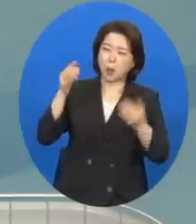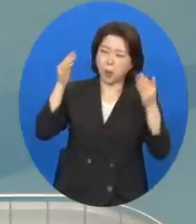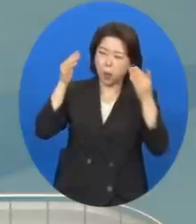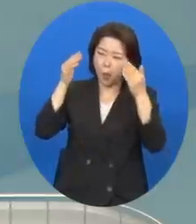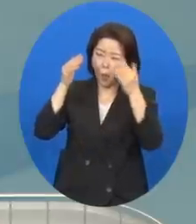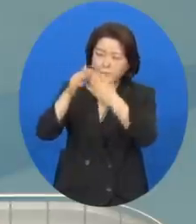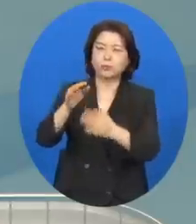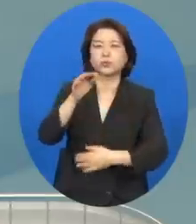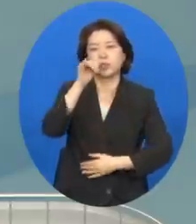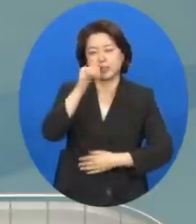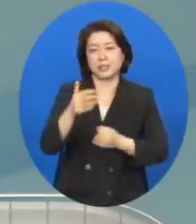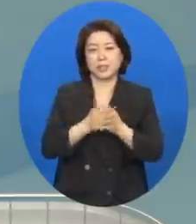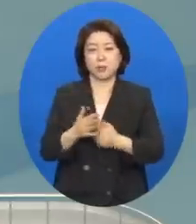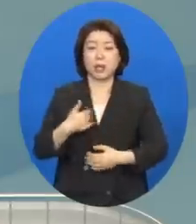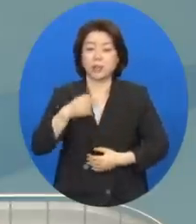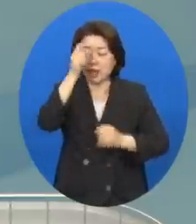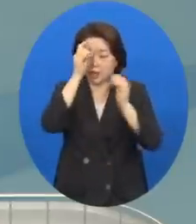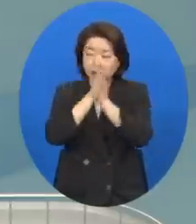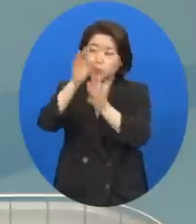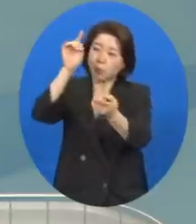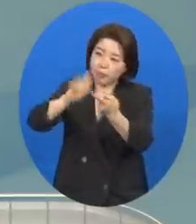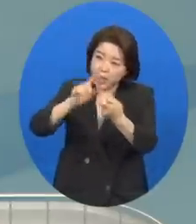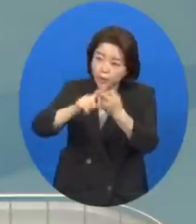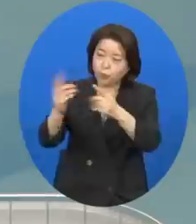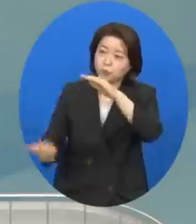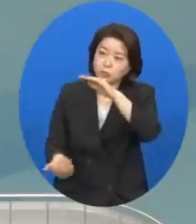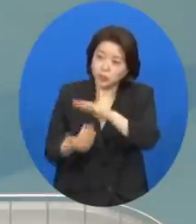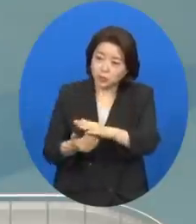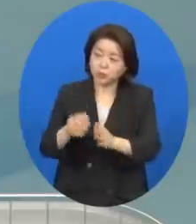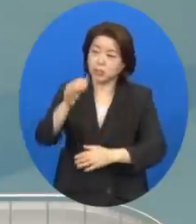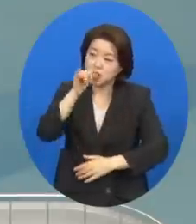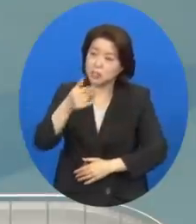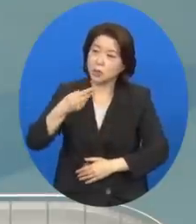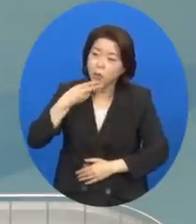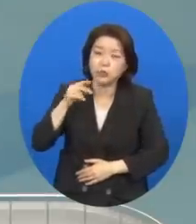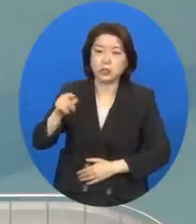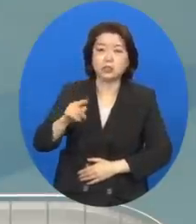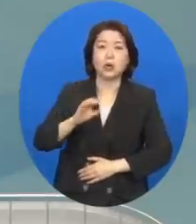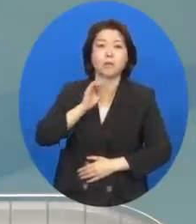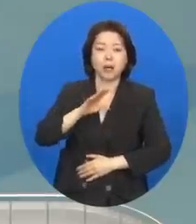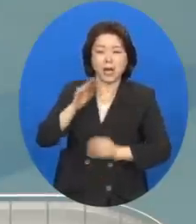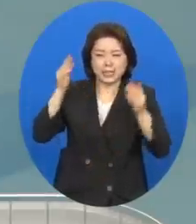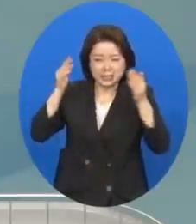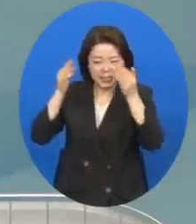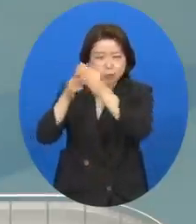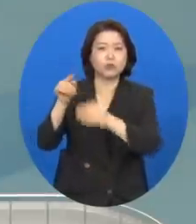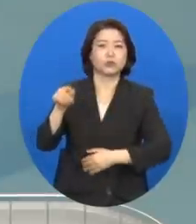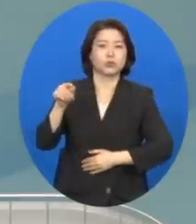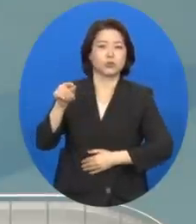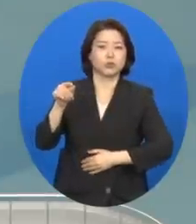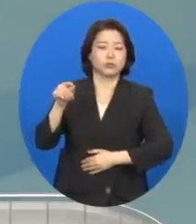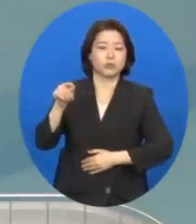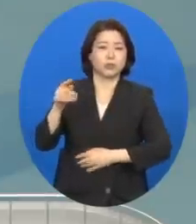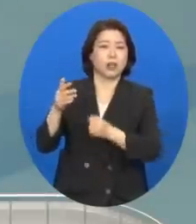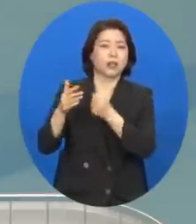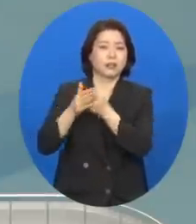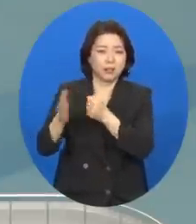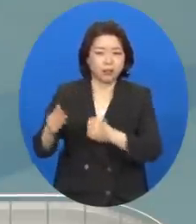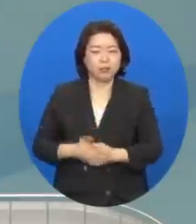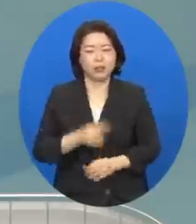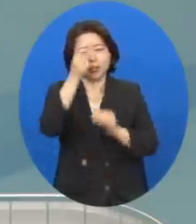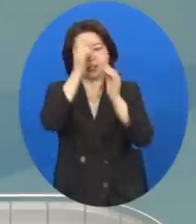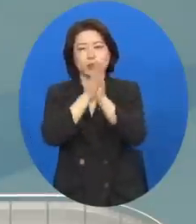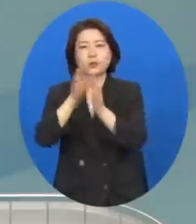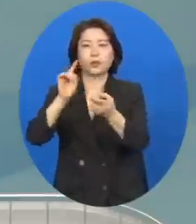때문에 내 기도한 대로 이루어졌느냐 안 이루어졌느냐 여기에만 초점을 두고 있으니까 기도에